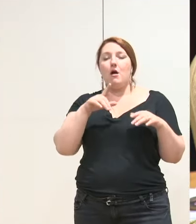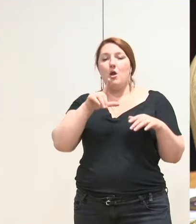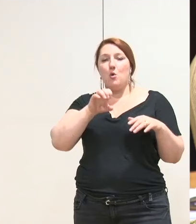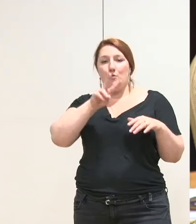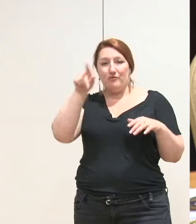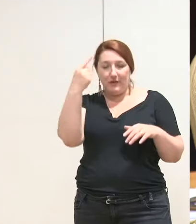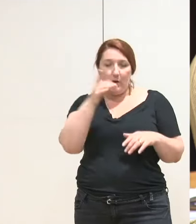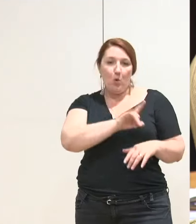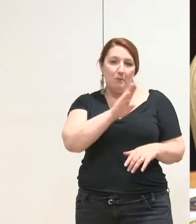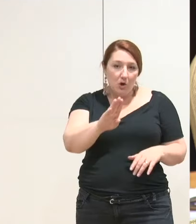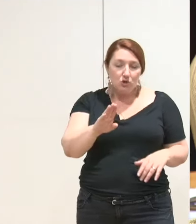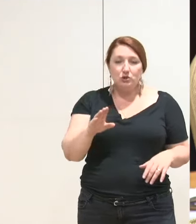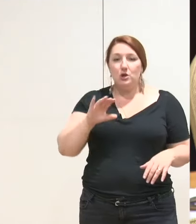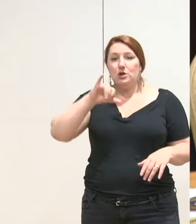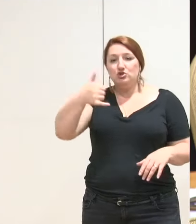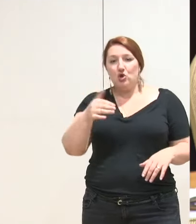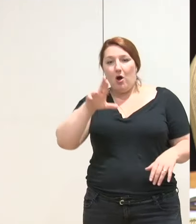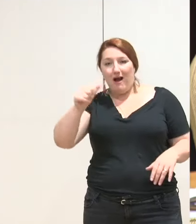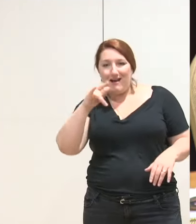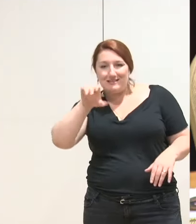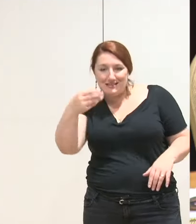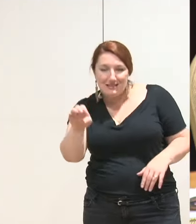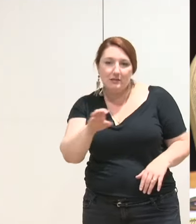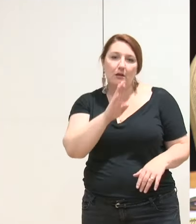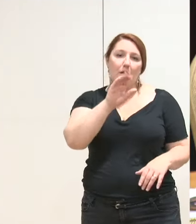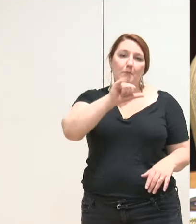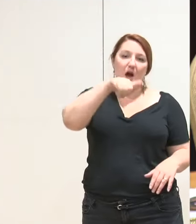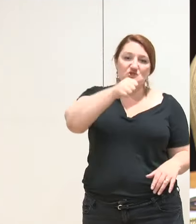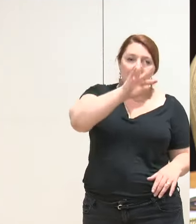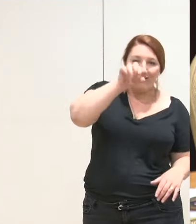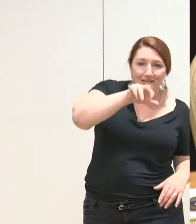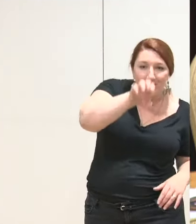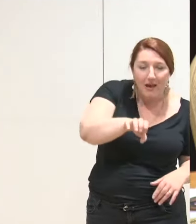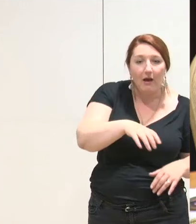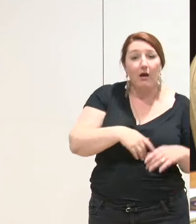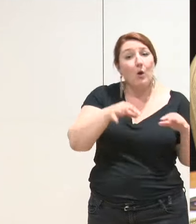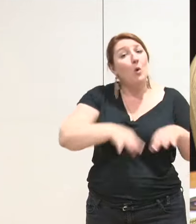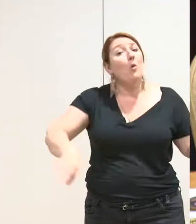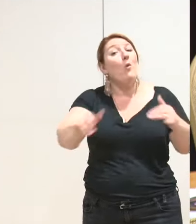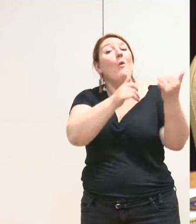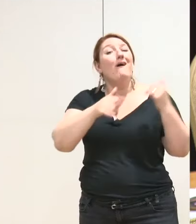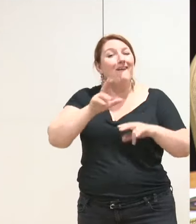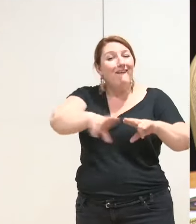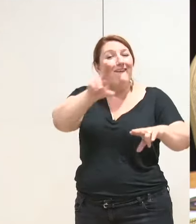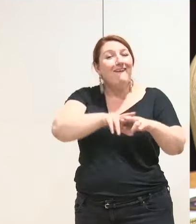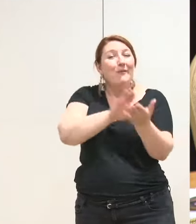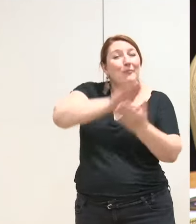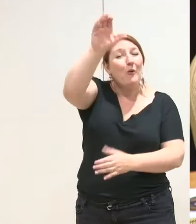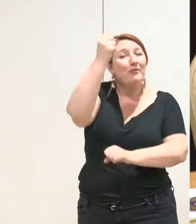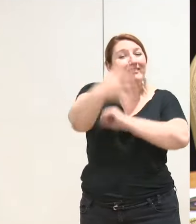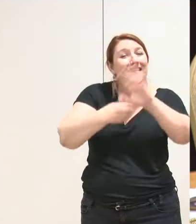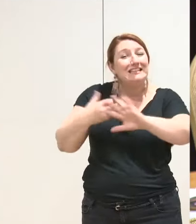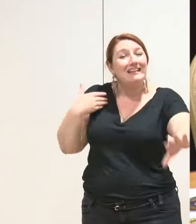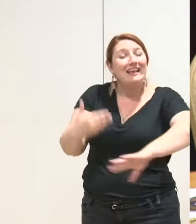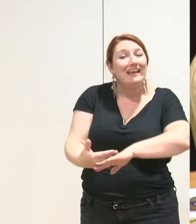Jean Racine Bajatière à qui on a promis de refaire la cour depuis des années nous